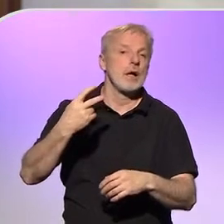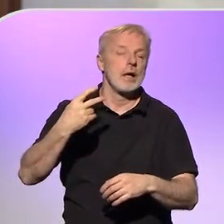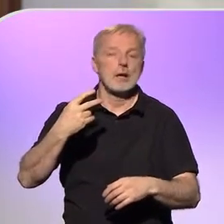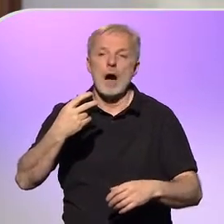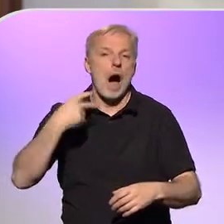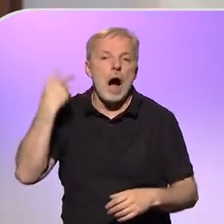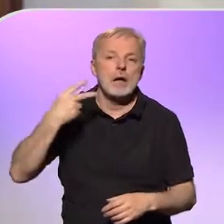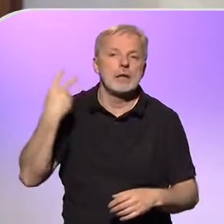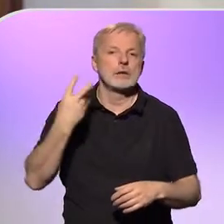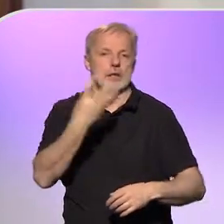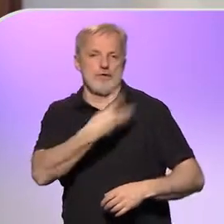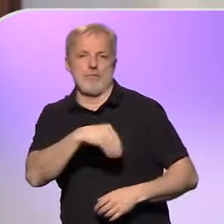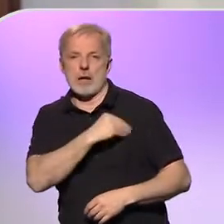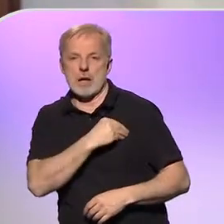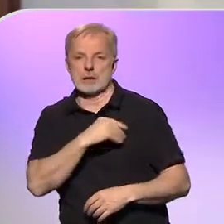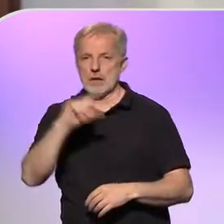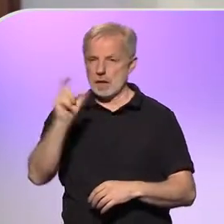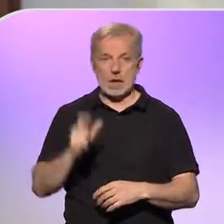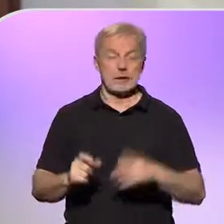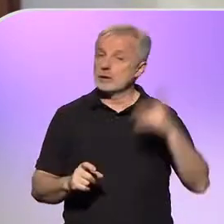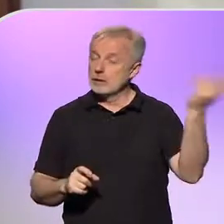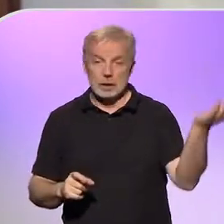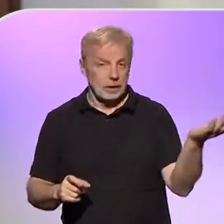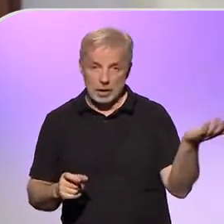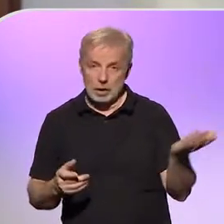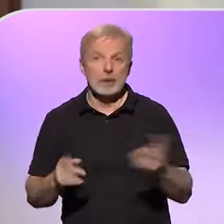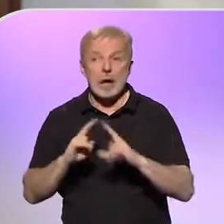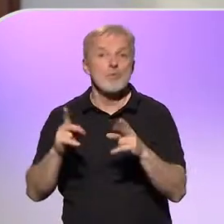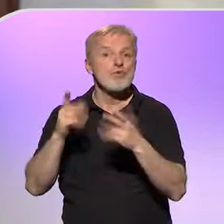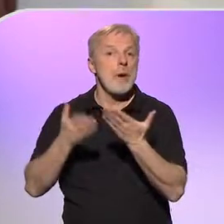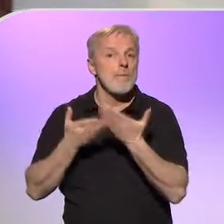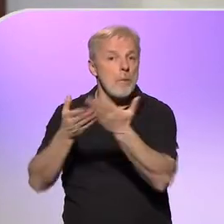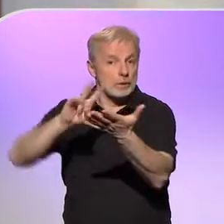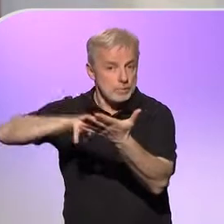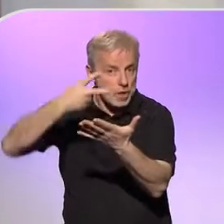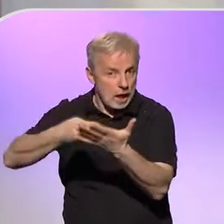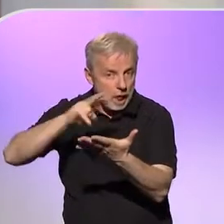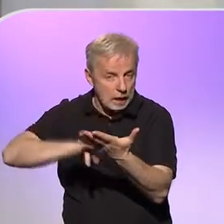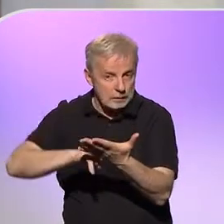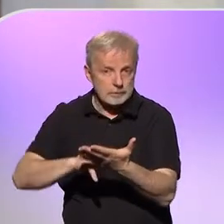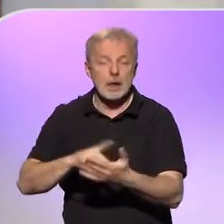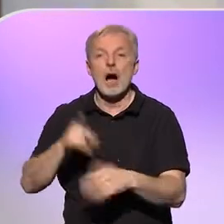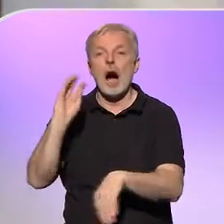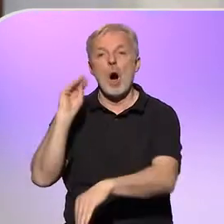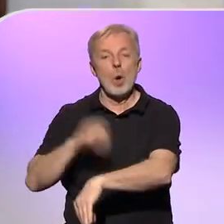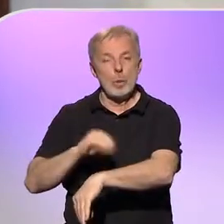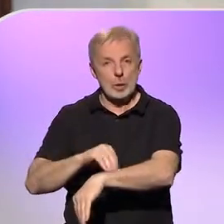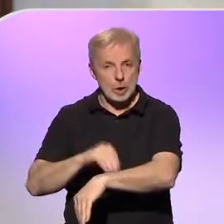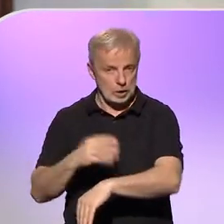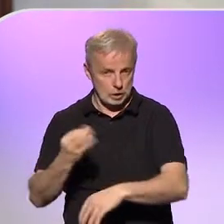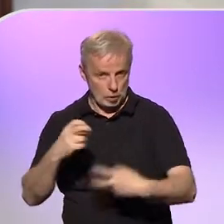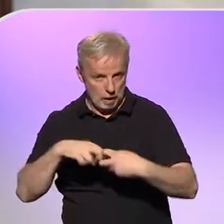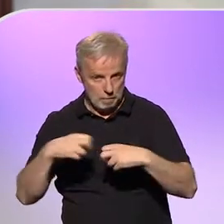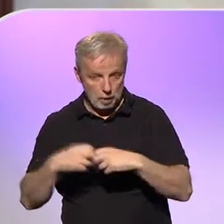španělsky, ten doktor neumí anglicky třeba, tak vám pomůžou s překladem a řeknou vám, na co si máte dát pozor. Když vám dejí